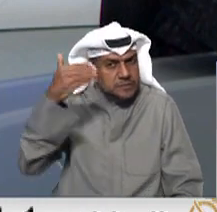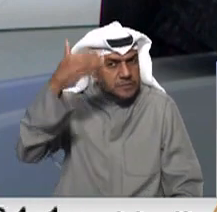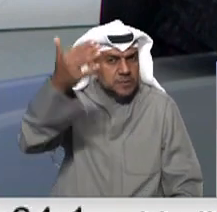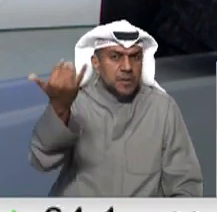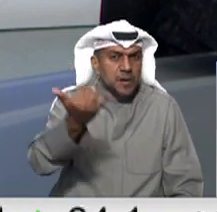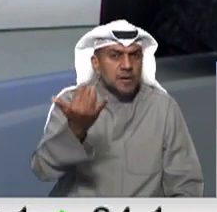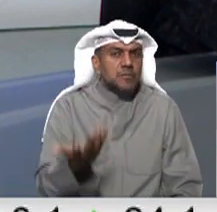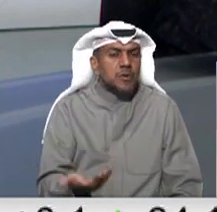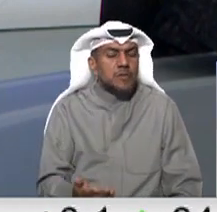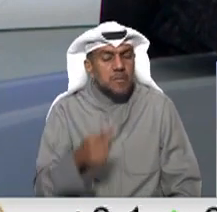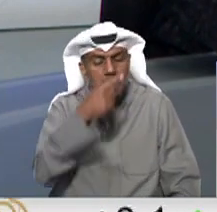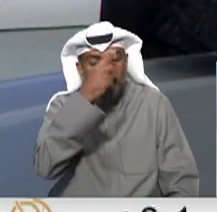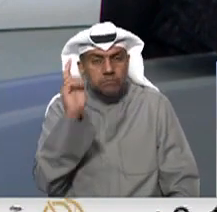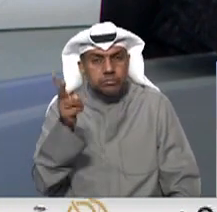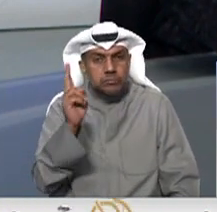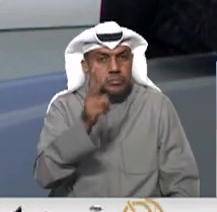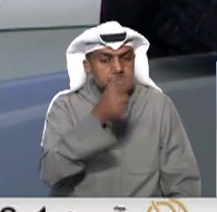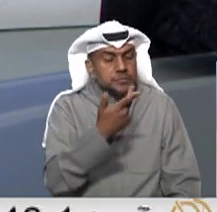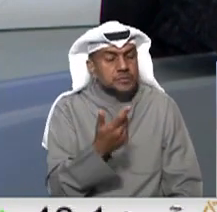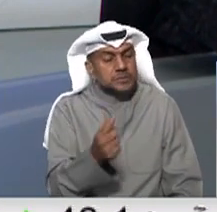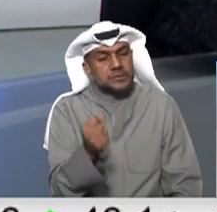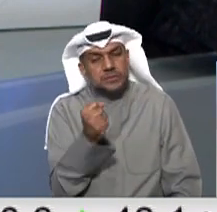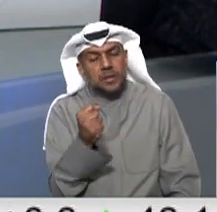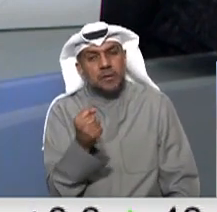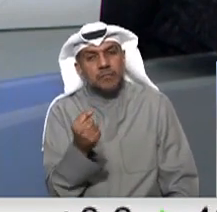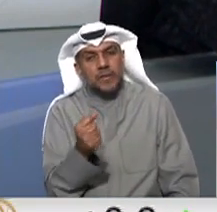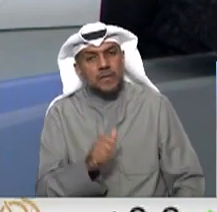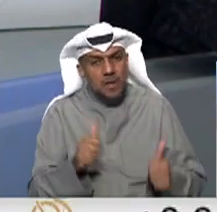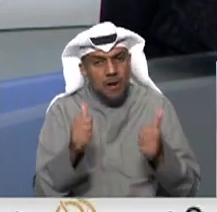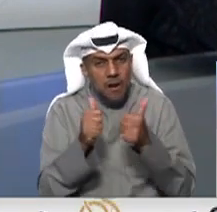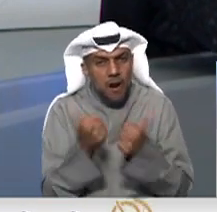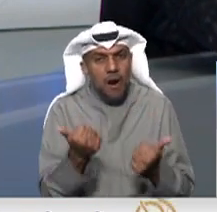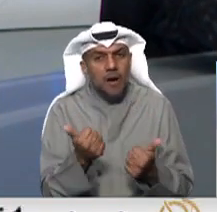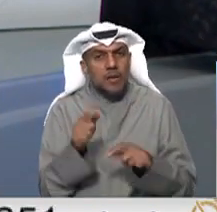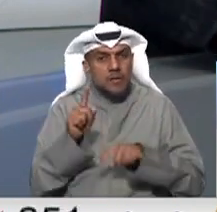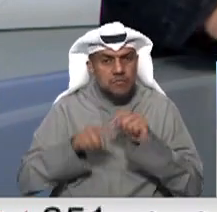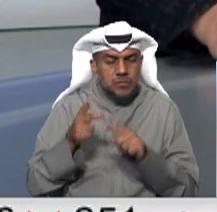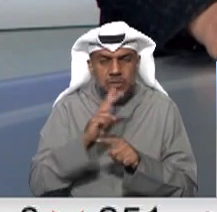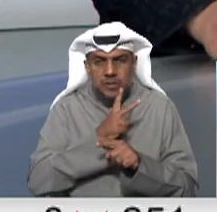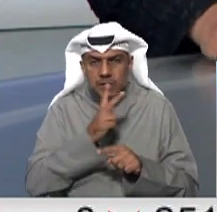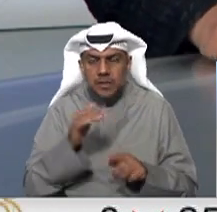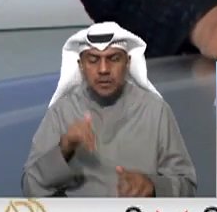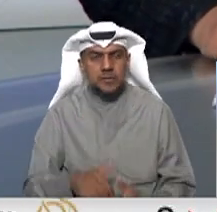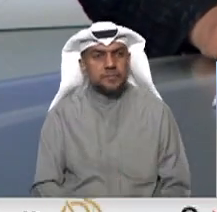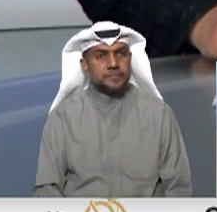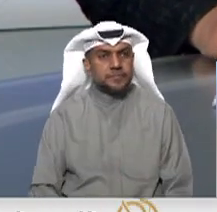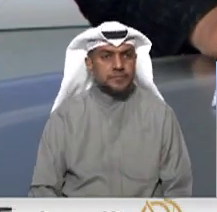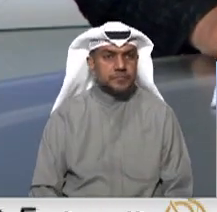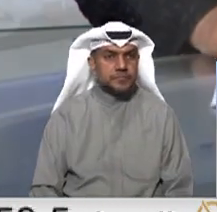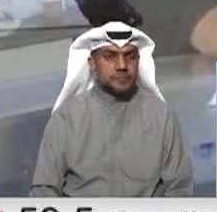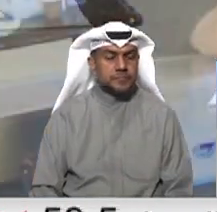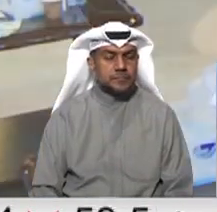حيال التحديات الاجتماعية المحتملة والتأثيرات المتوقعة.